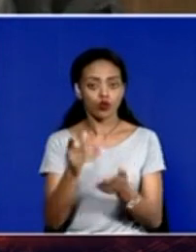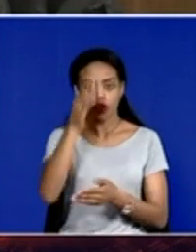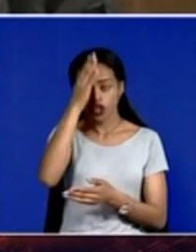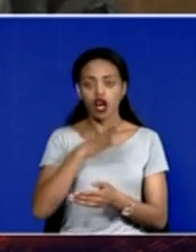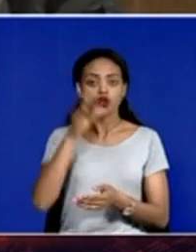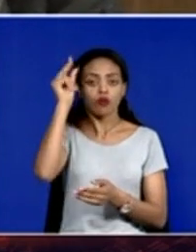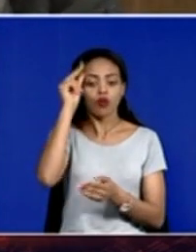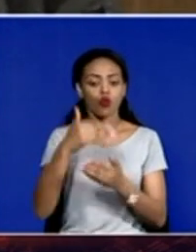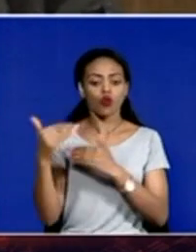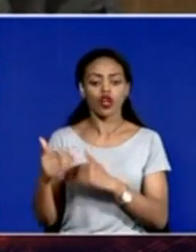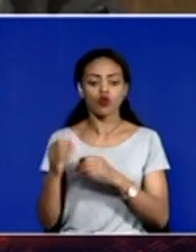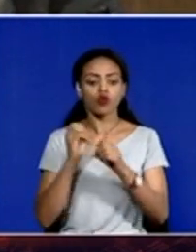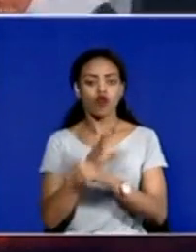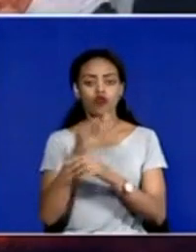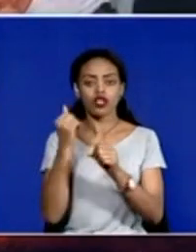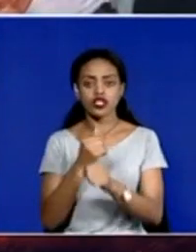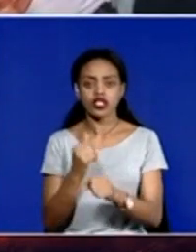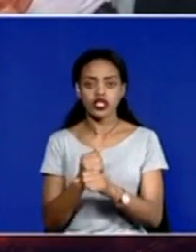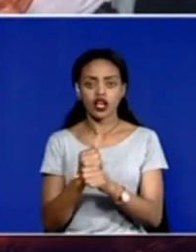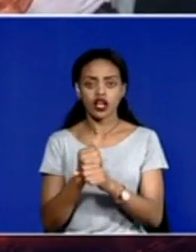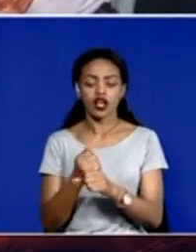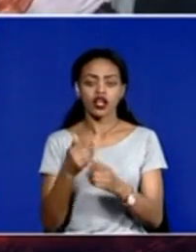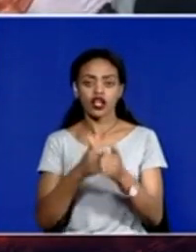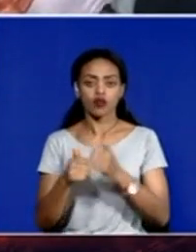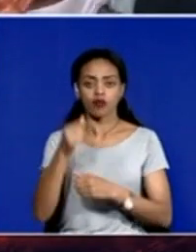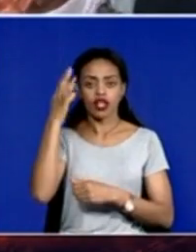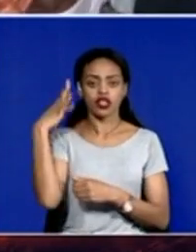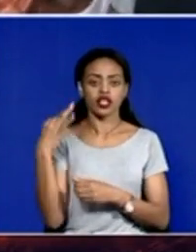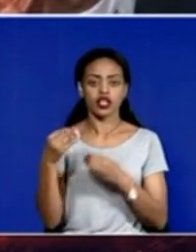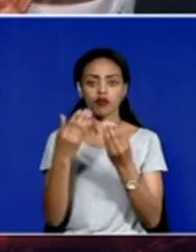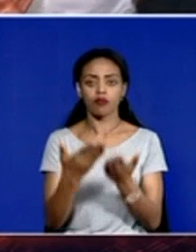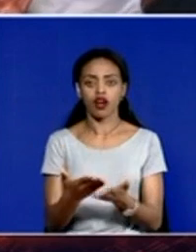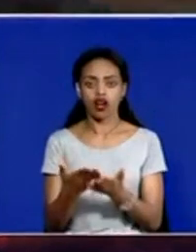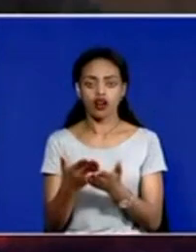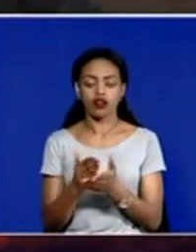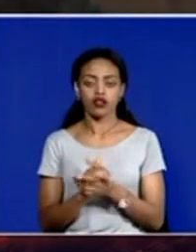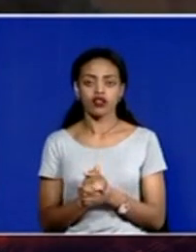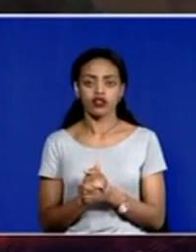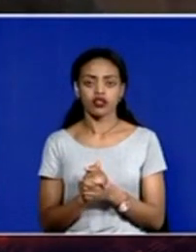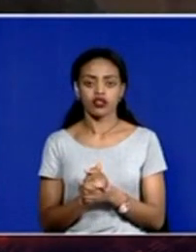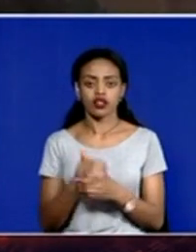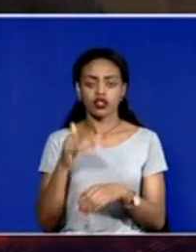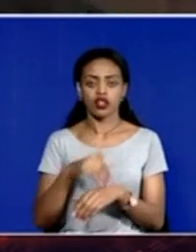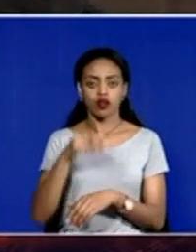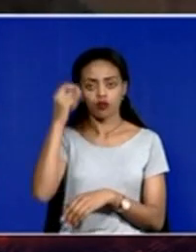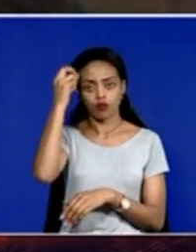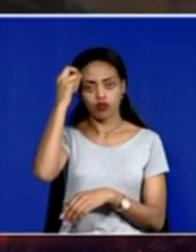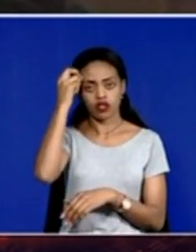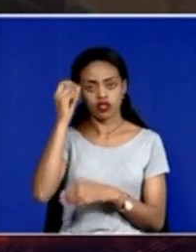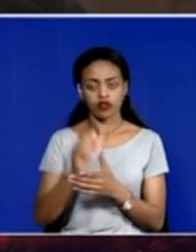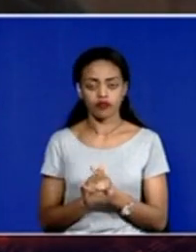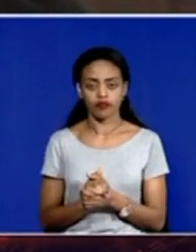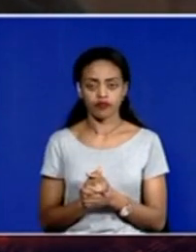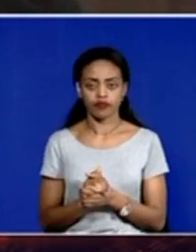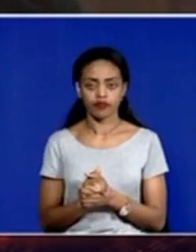መድህን ጎናጎኒ እቲ ዝተዋፈርናሉ ዓውደ ስራሕ ቀዳምነት ንጥዕና ብምሃብ ኩላትና ተዋዲድና ንሰርሕ ኣለና ይብሉ። ኣብ ወረዳታትን ክንከድ ከልና መጀመርያ ስለ